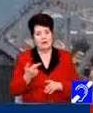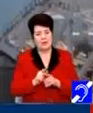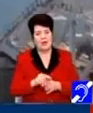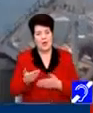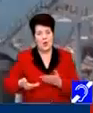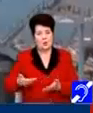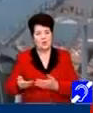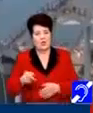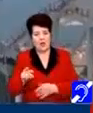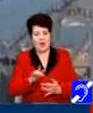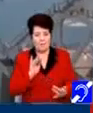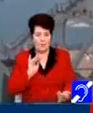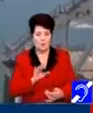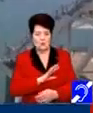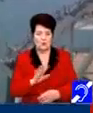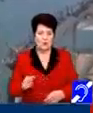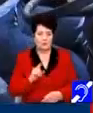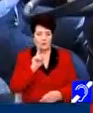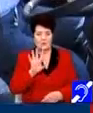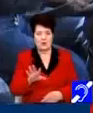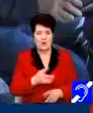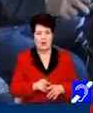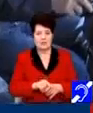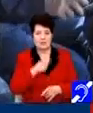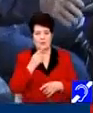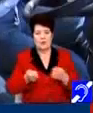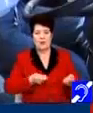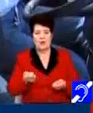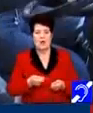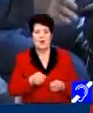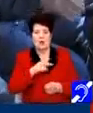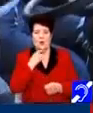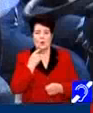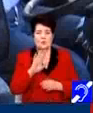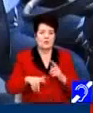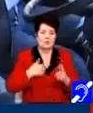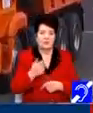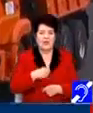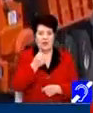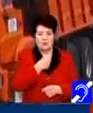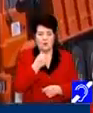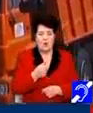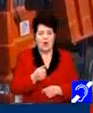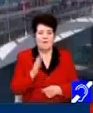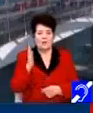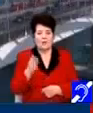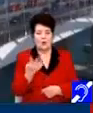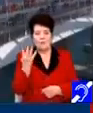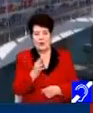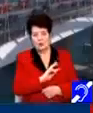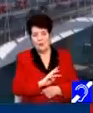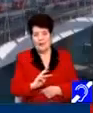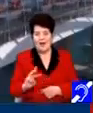podului. Astfel, Crimeea nu va mai fi izolată, spun autoritățile ruse. Până la sfârșitul anului viitor, pe podul care a costat aproape 4 miliarde